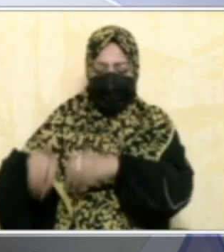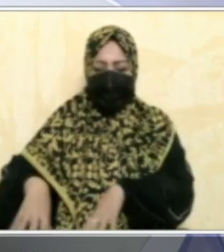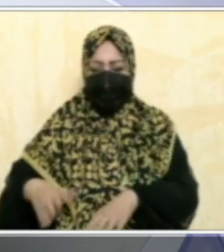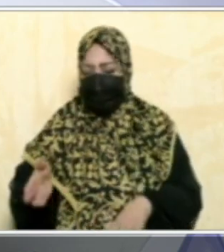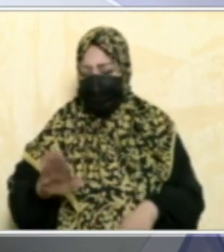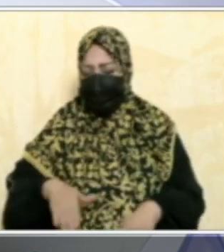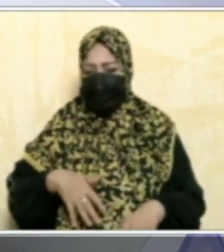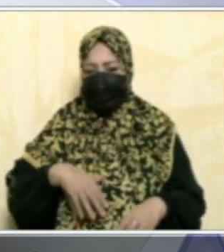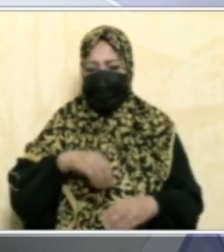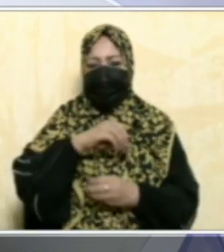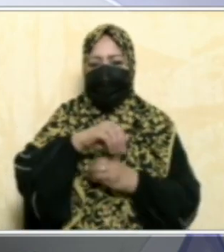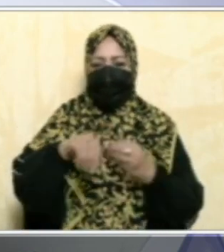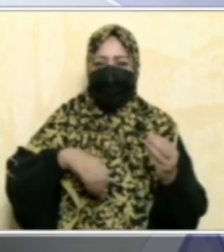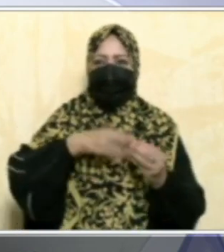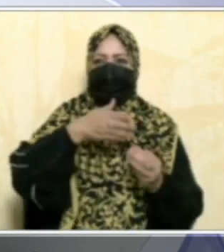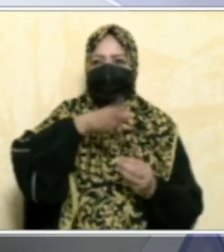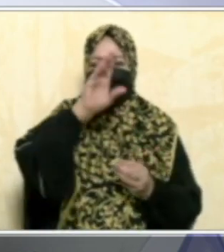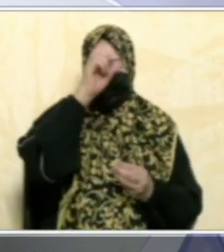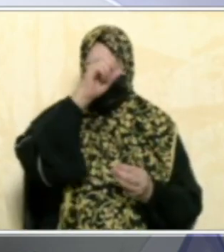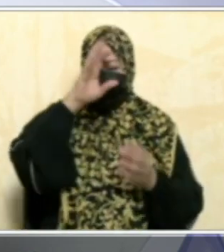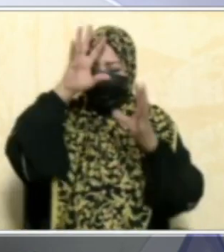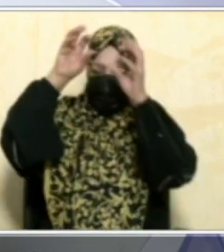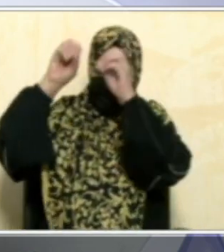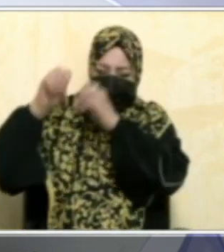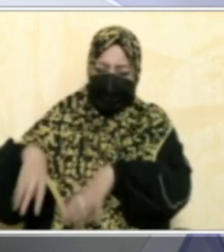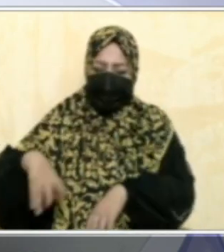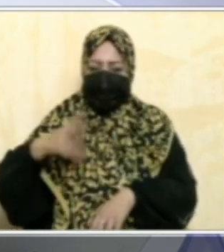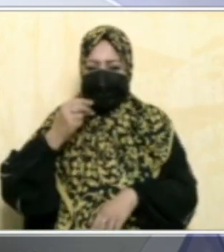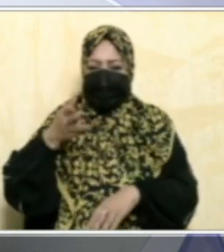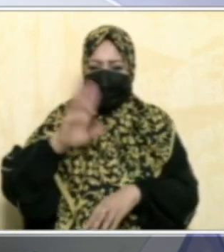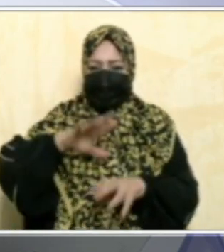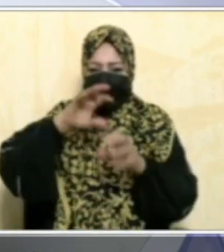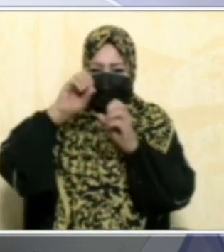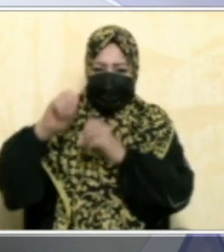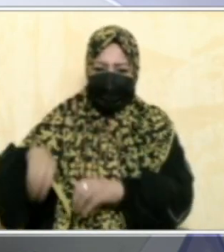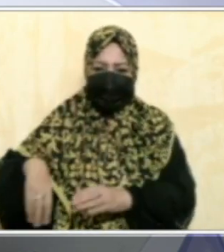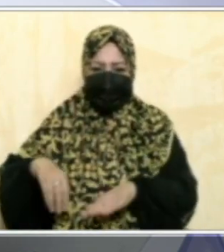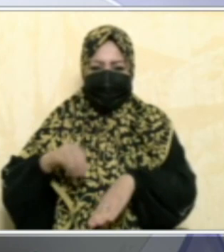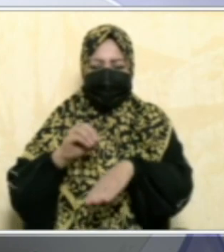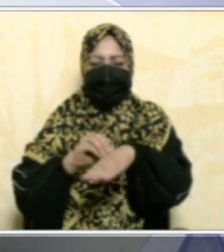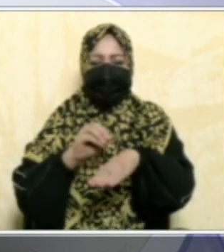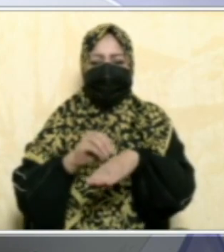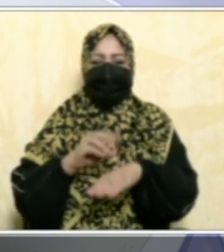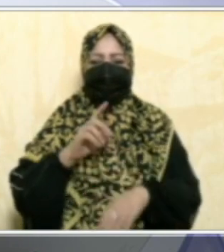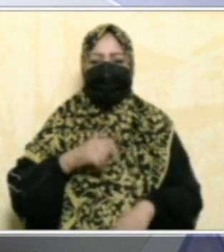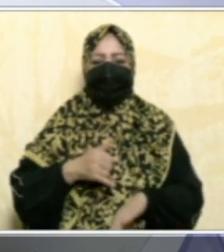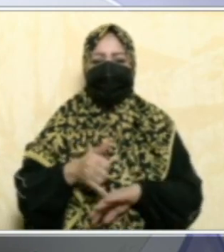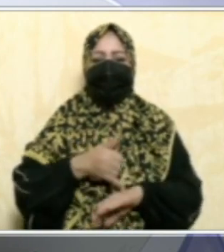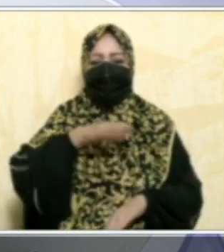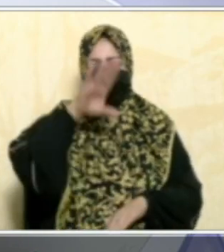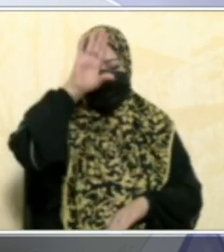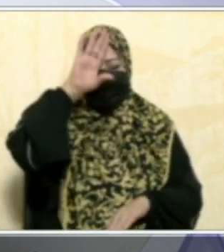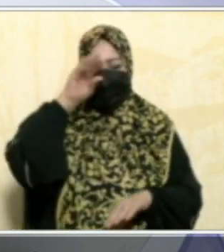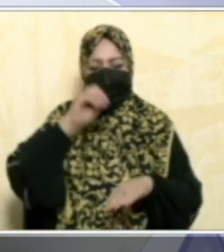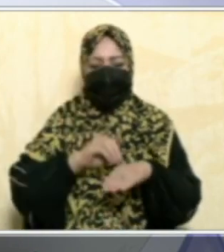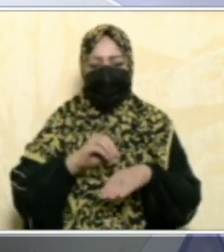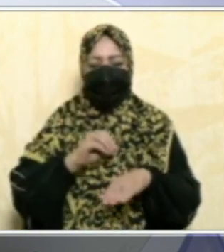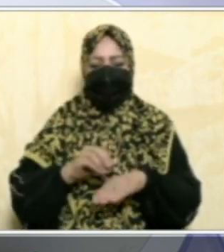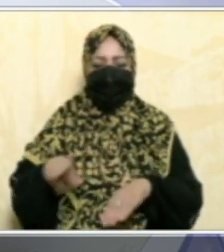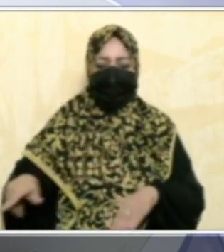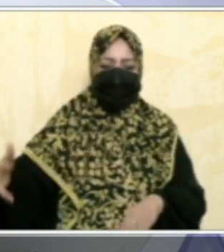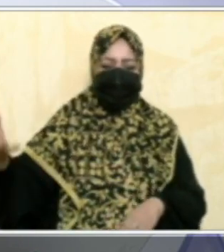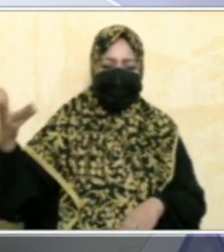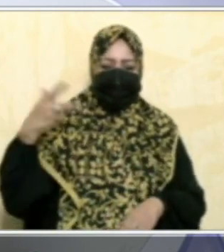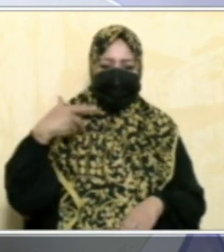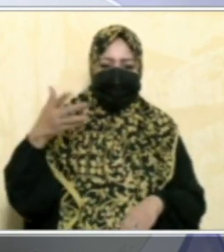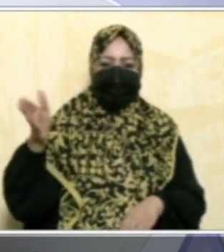إذا أوصى بها في مذهبنا المالكي، إذا أوصى بالعمرة يعني يعتمر عنه ويصله